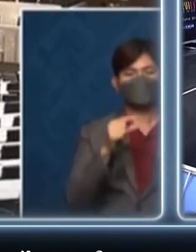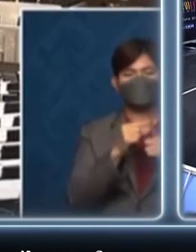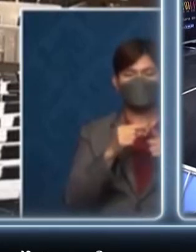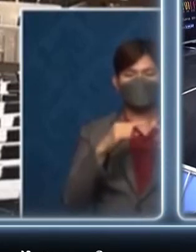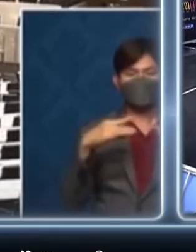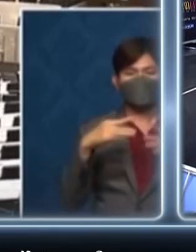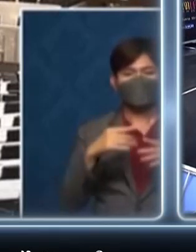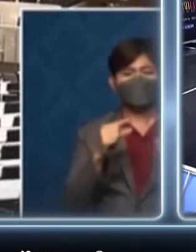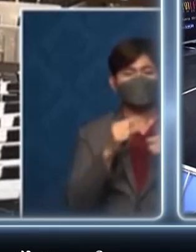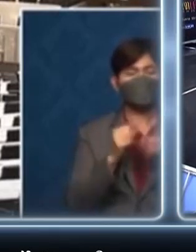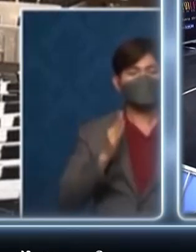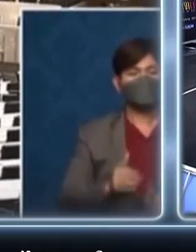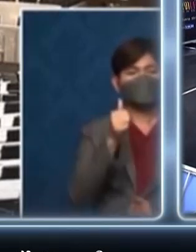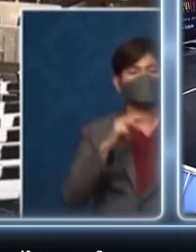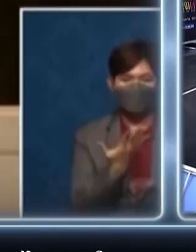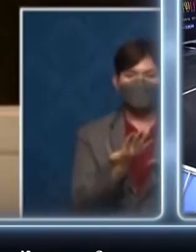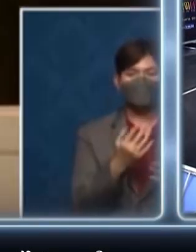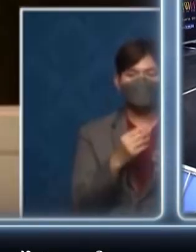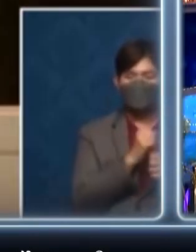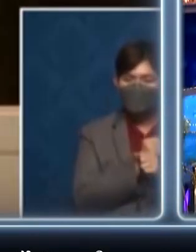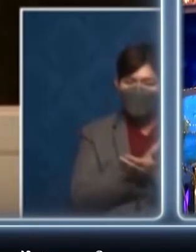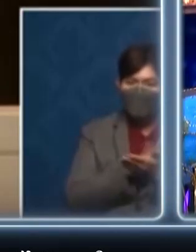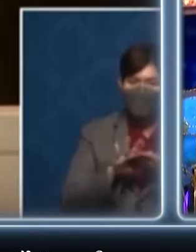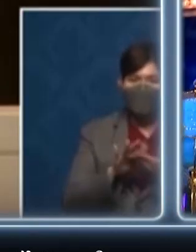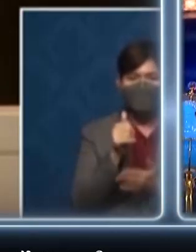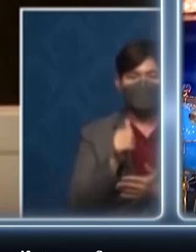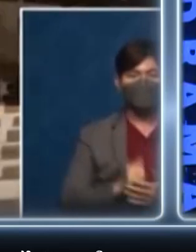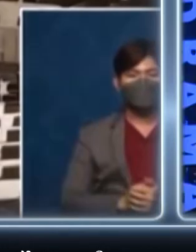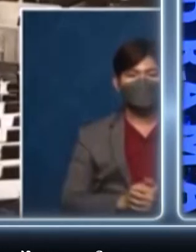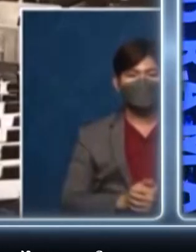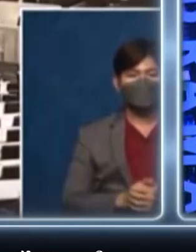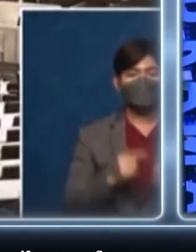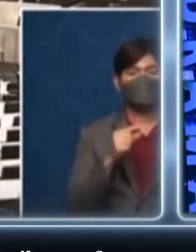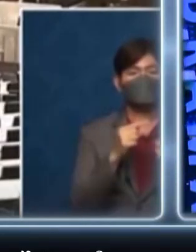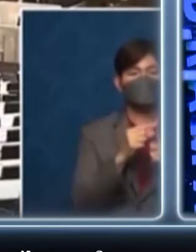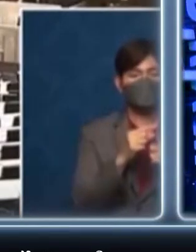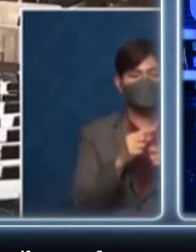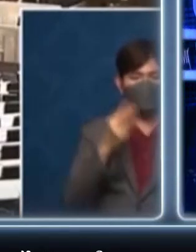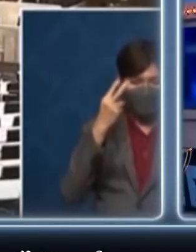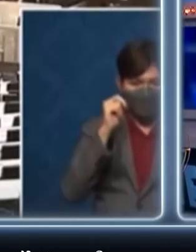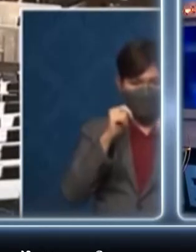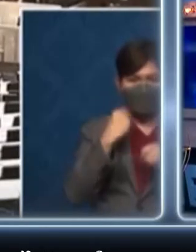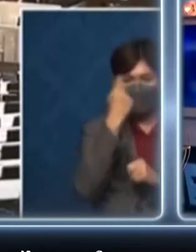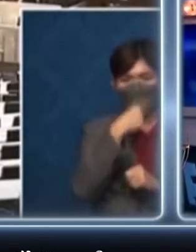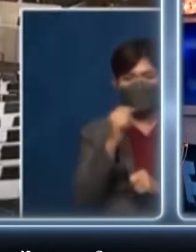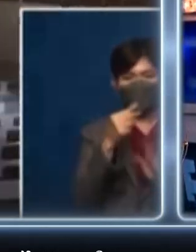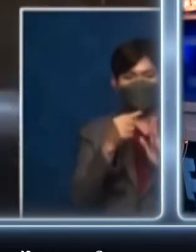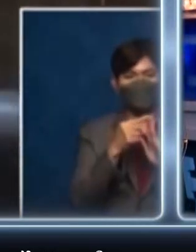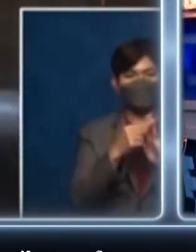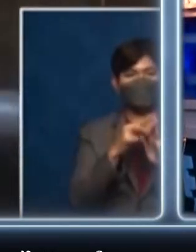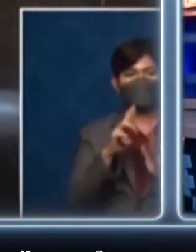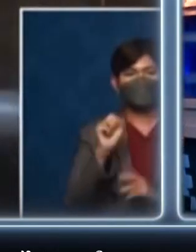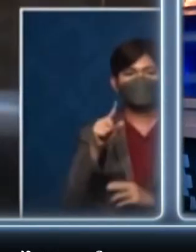ดีหมายของผมหมายความว่าเกรด A B C D ครับ นั่น เกรด A B C D ก็เต้กับวันนี้ก็ค่อนข้าง